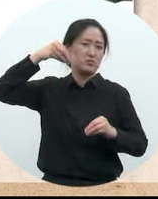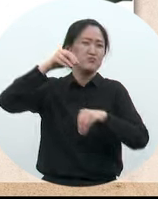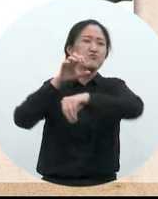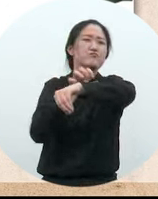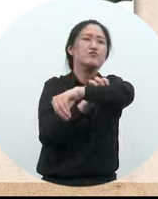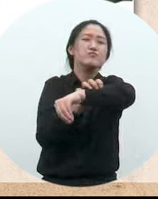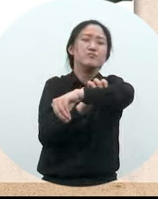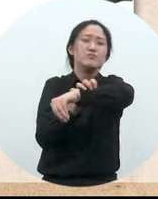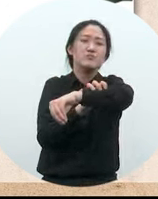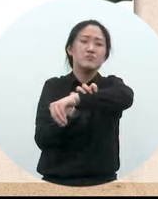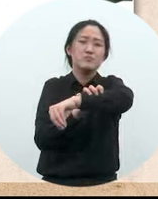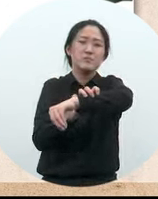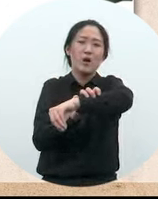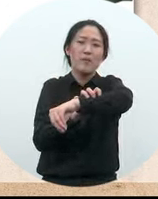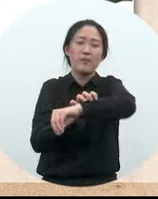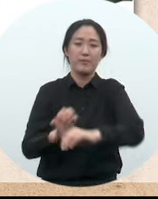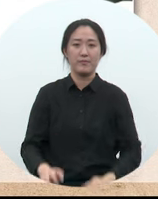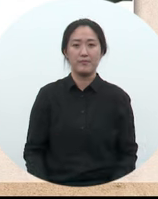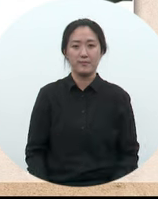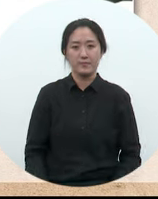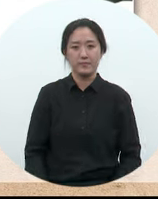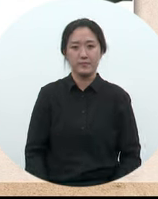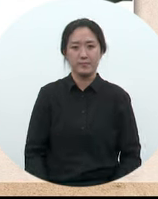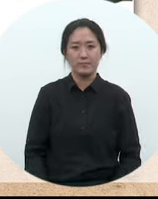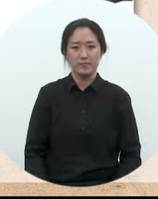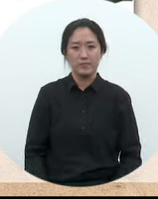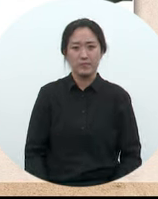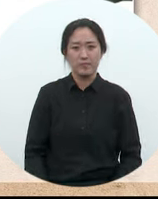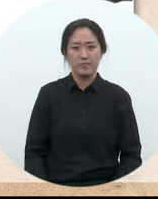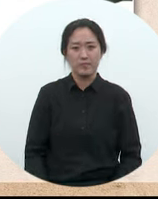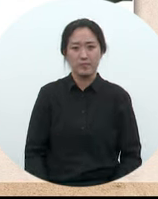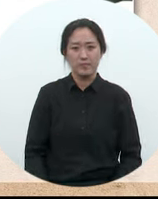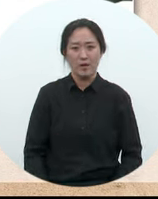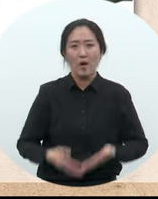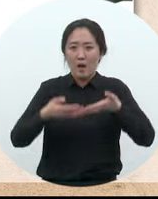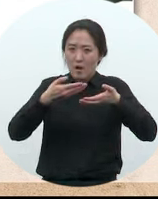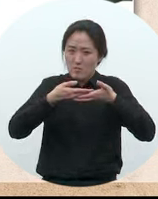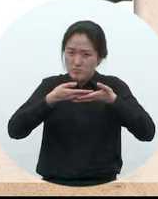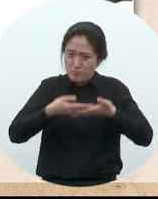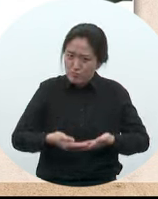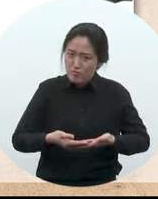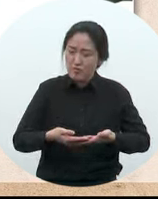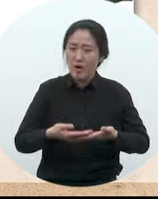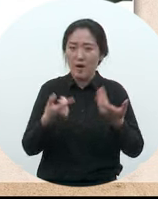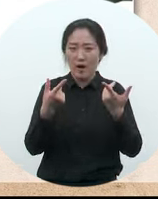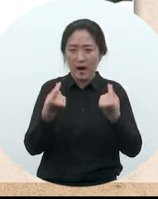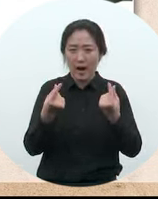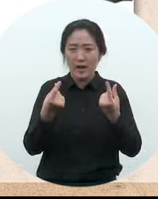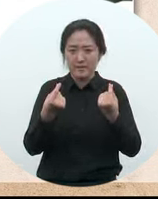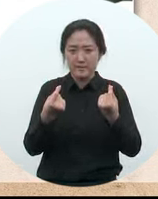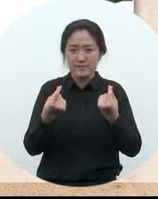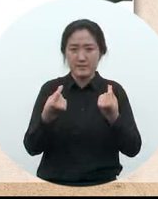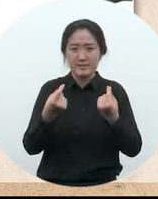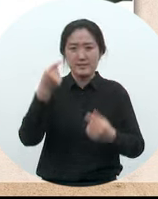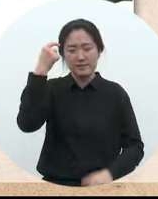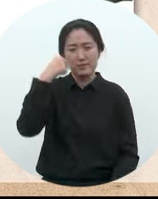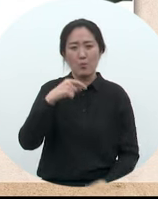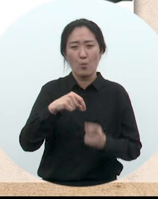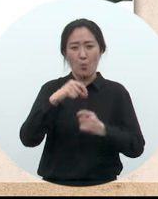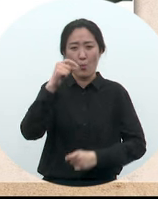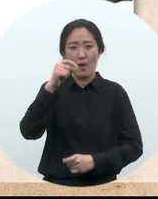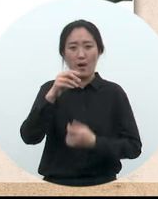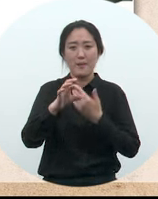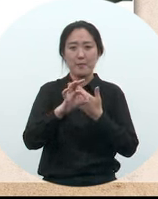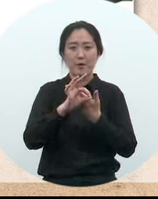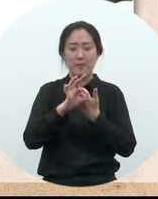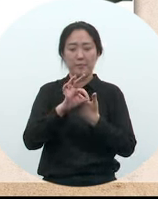어깨가 불편하고 마치 목 어깨에 눌려져 있는 느낌, 매달려 있는 느낌이 많이 듭니다. 이런